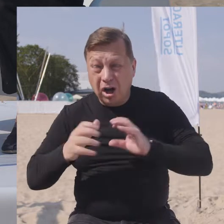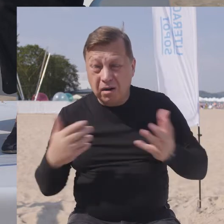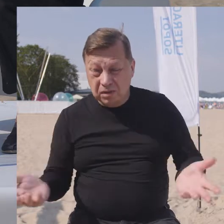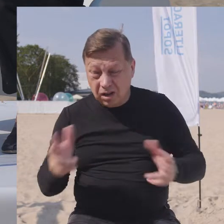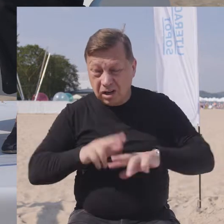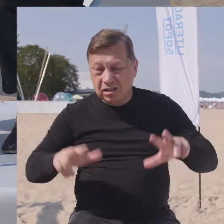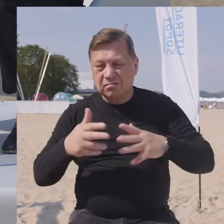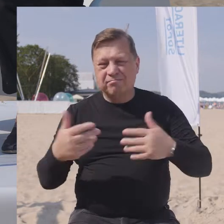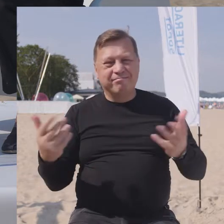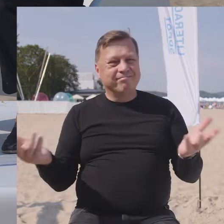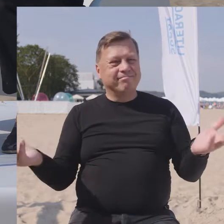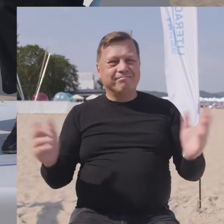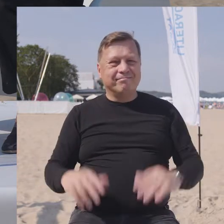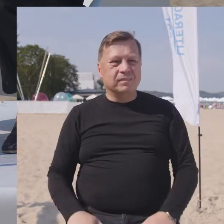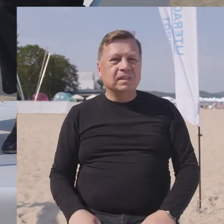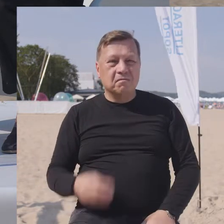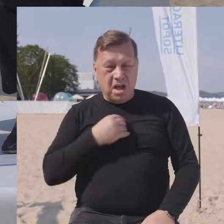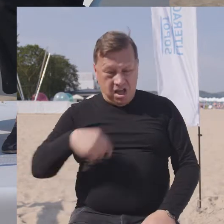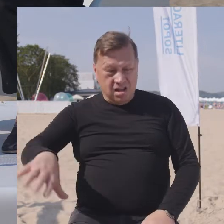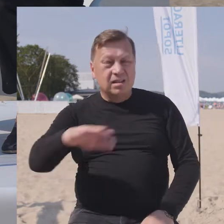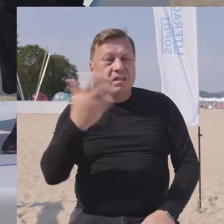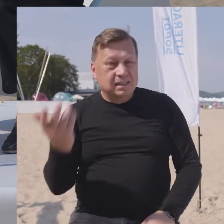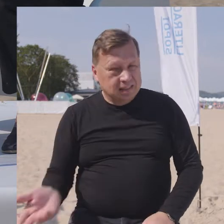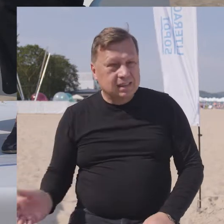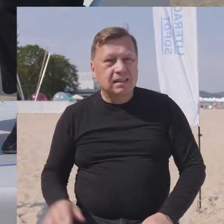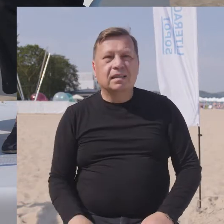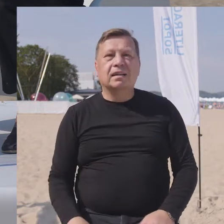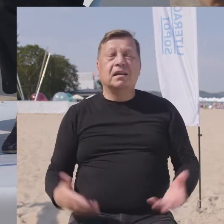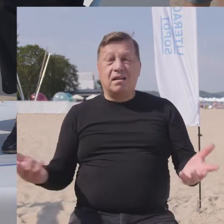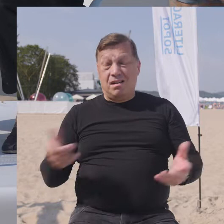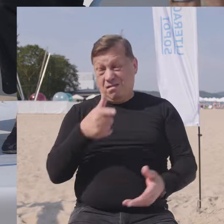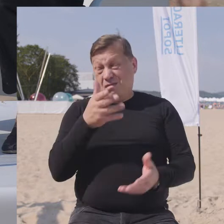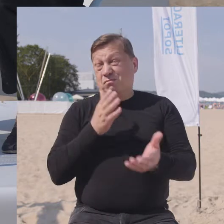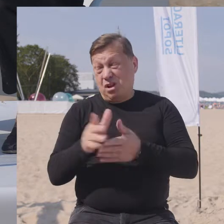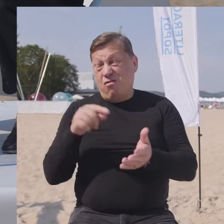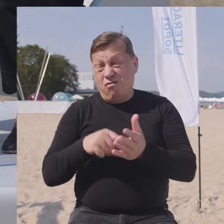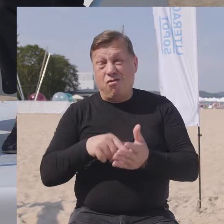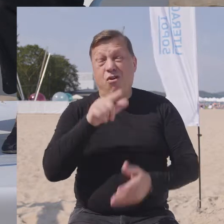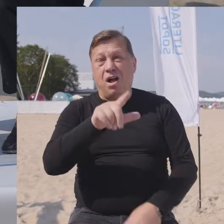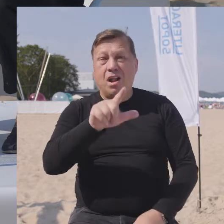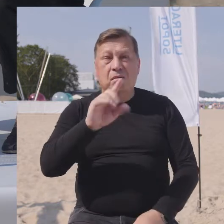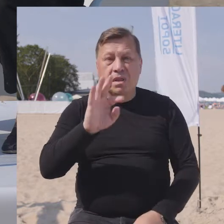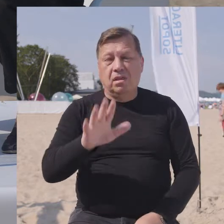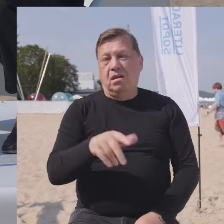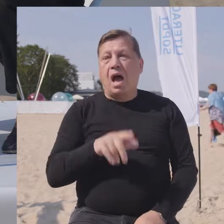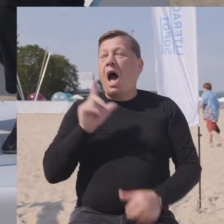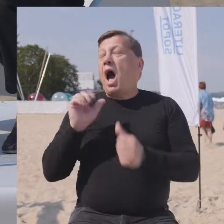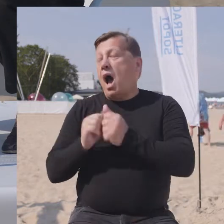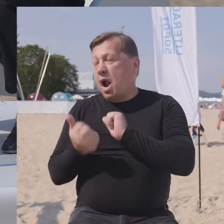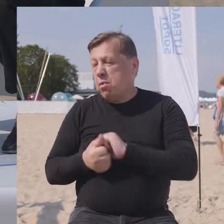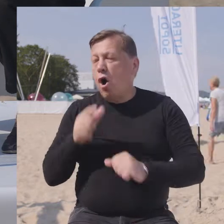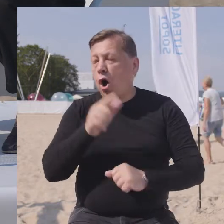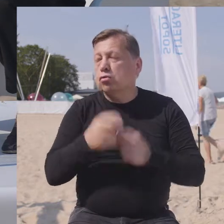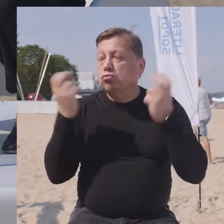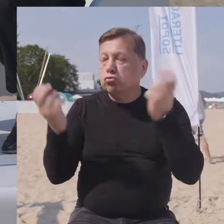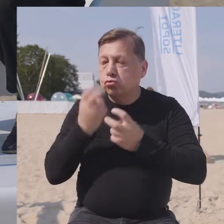między rodzinami, a wyrzucane z domu tylko dlatego, że są osobami nieheteronormatywnymi. Albo szukają, mają płynną